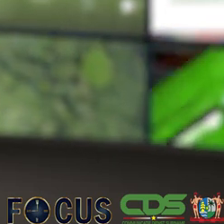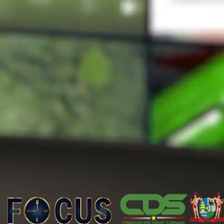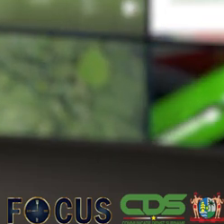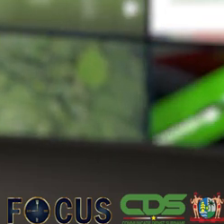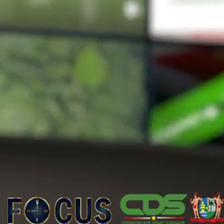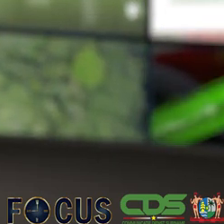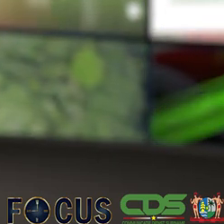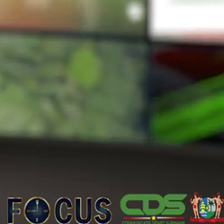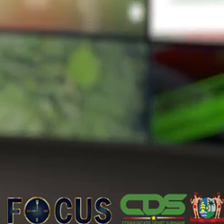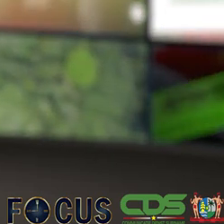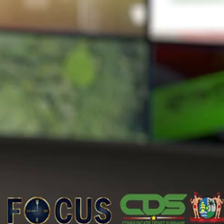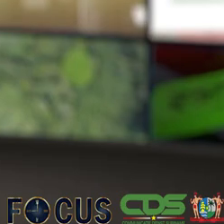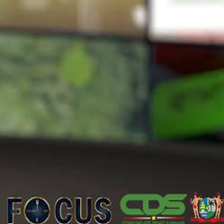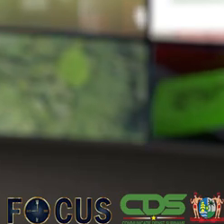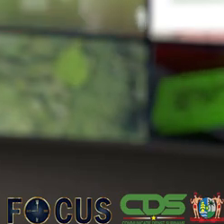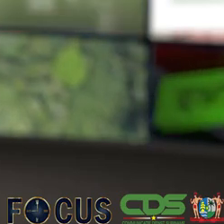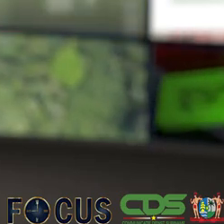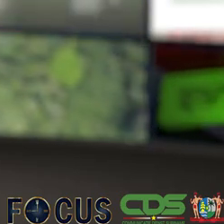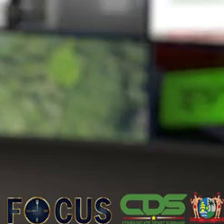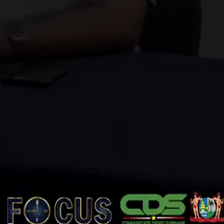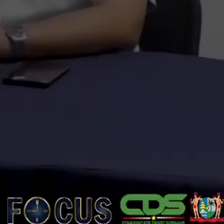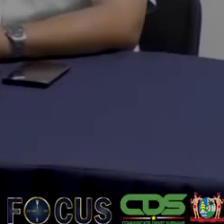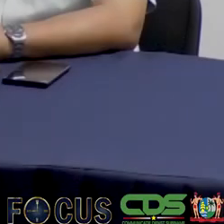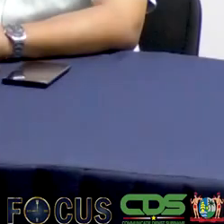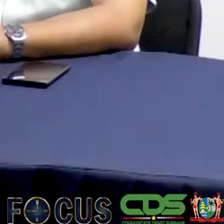meer hierover van minister Noor Mohammed.